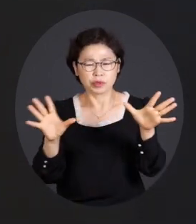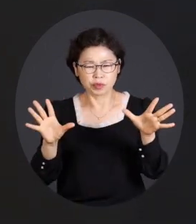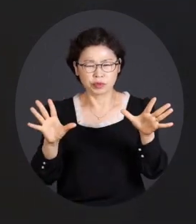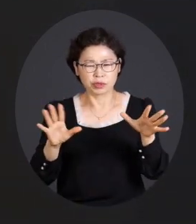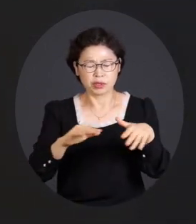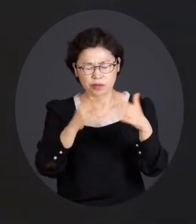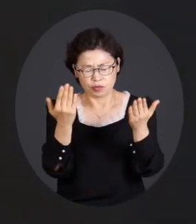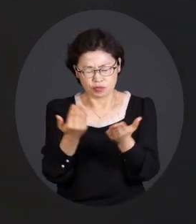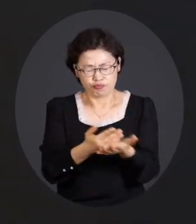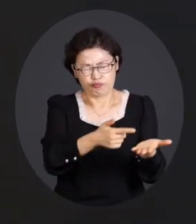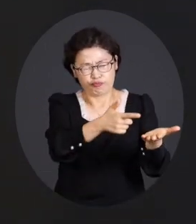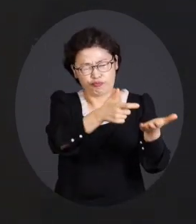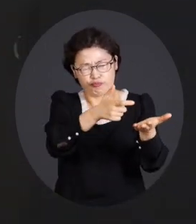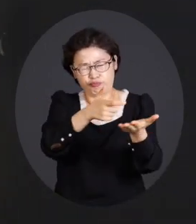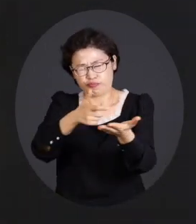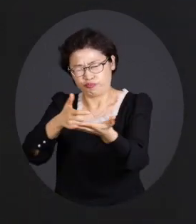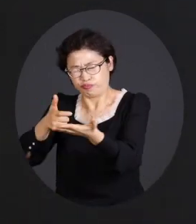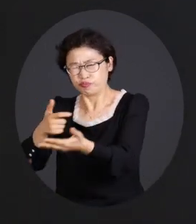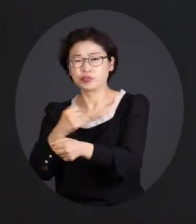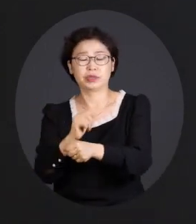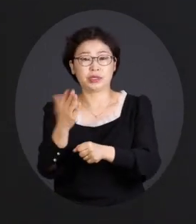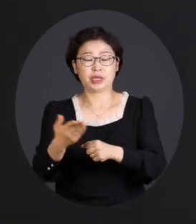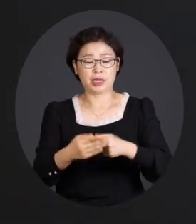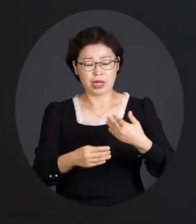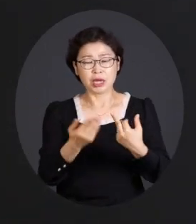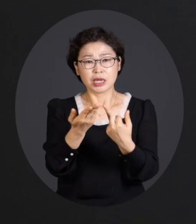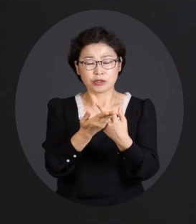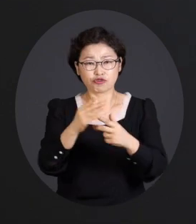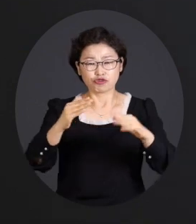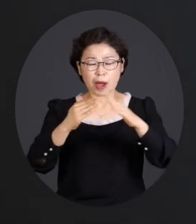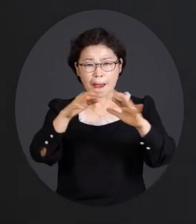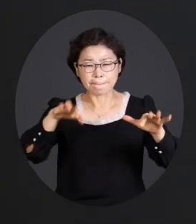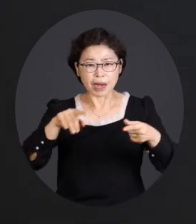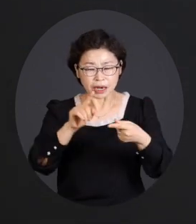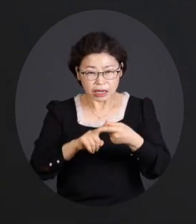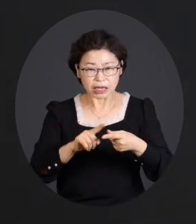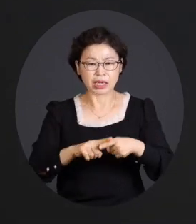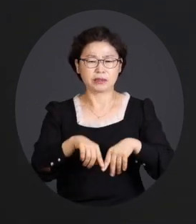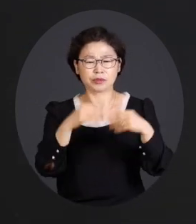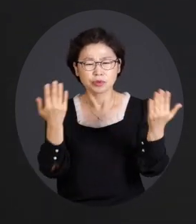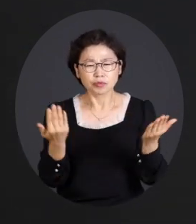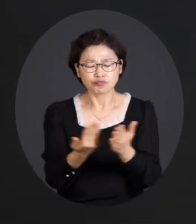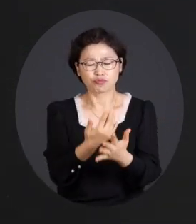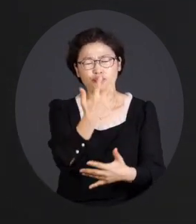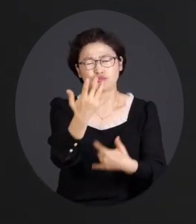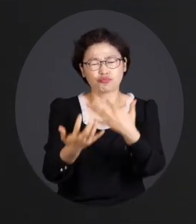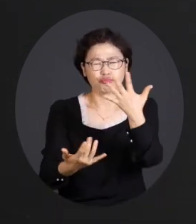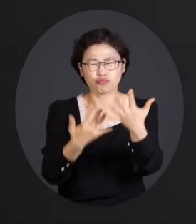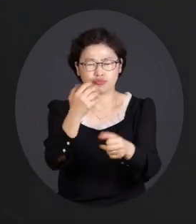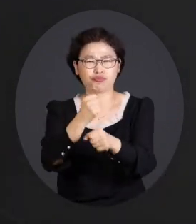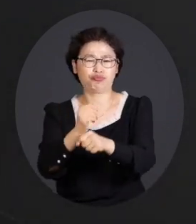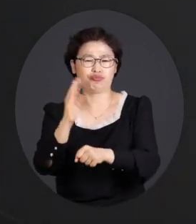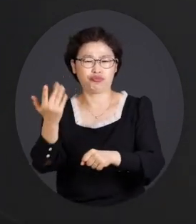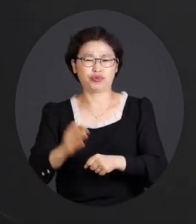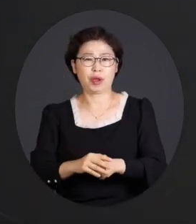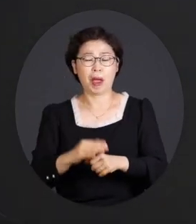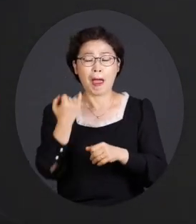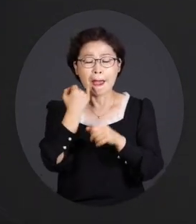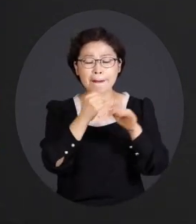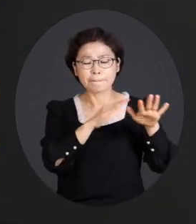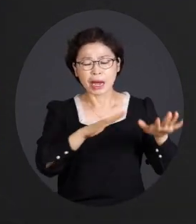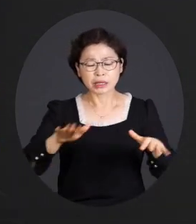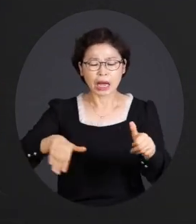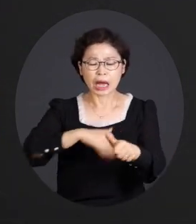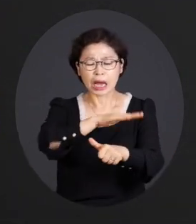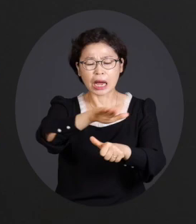총살합니다. 중산간 마을 4만여 채의 가옥도 불타버립니다. 파도로 둘러싸여 고립된